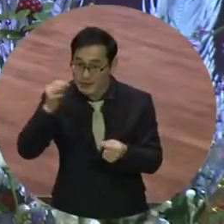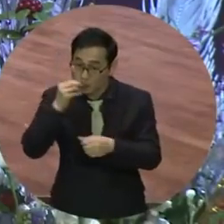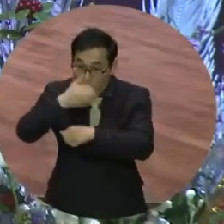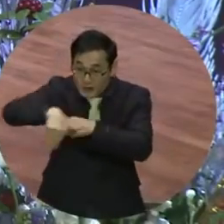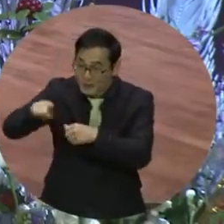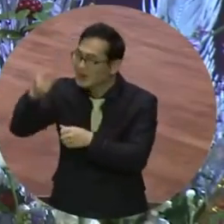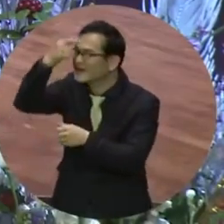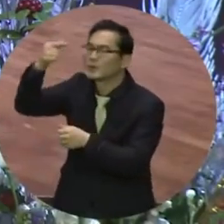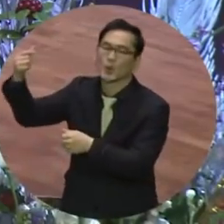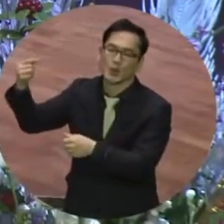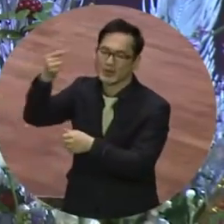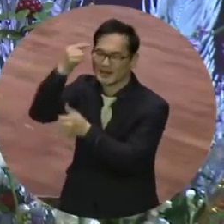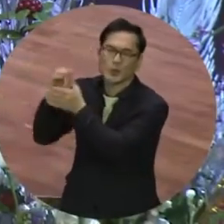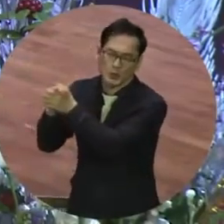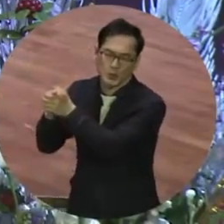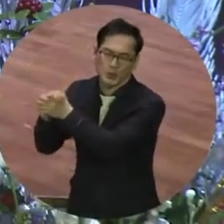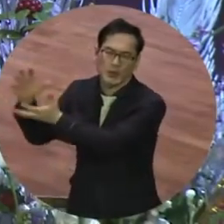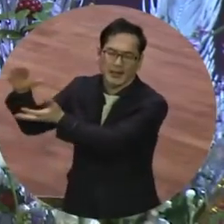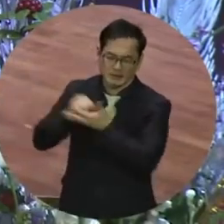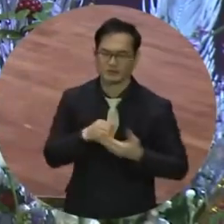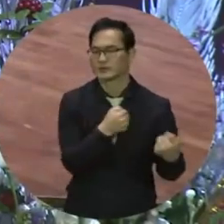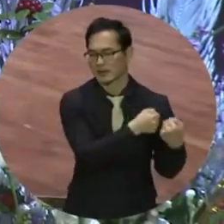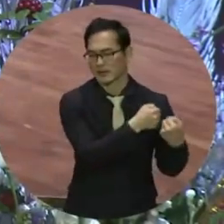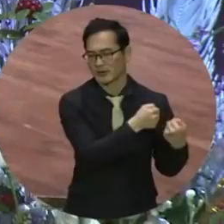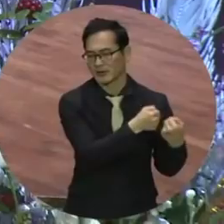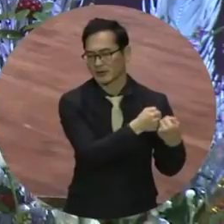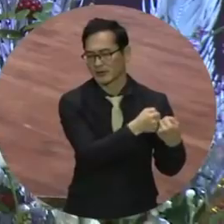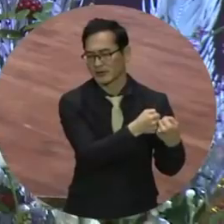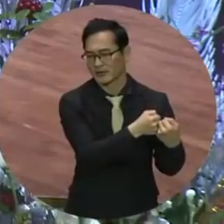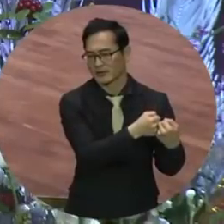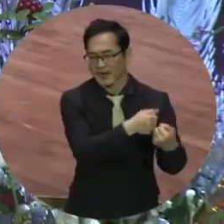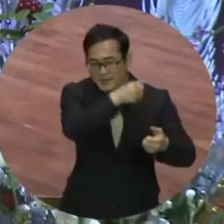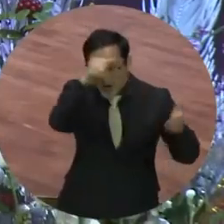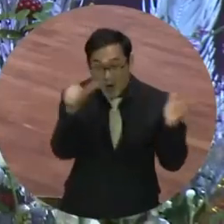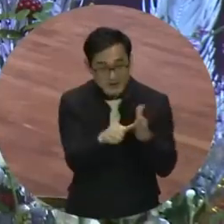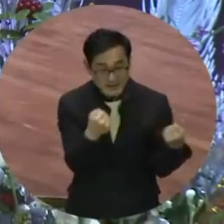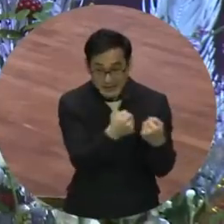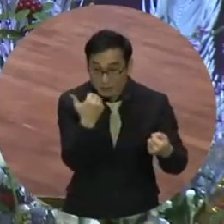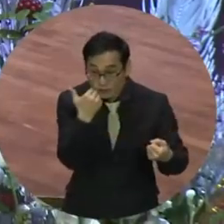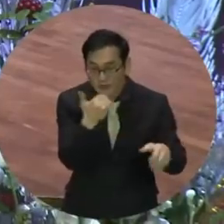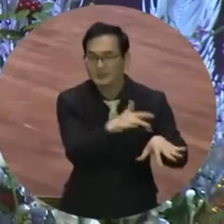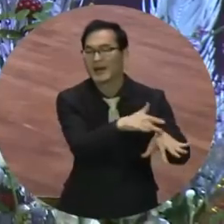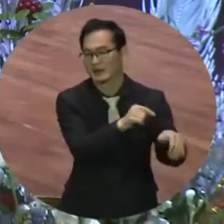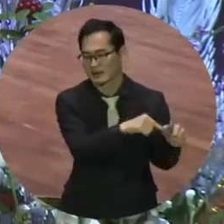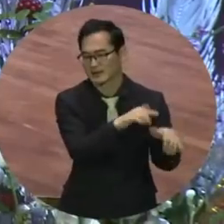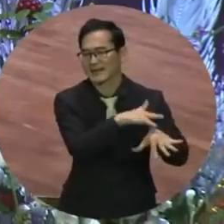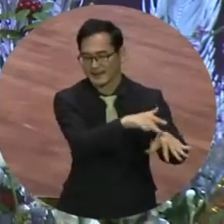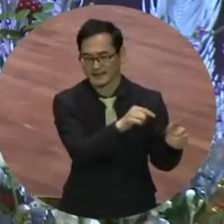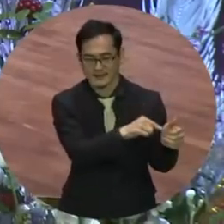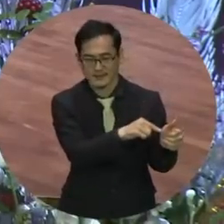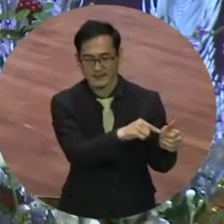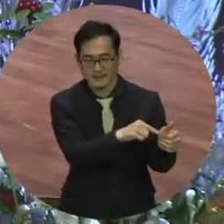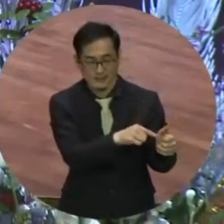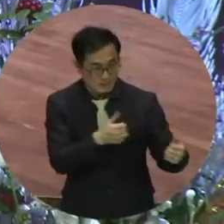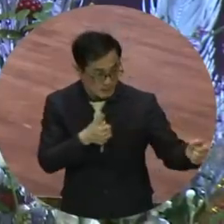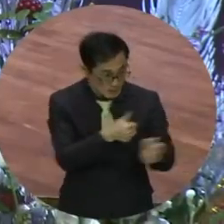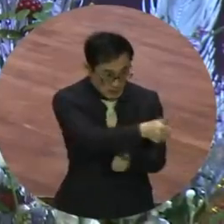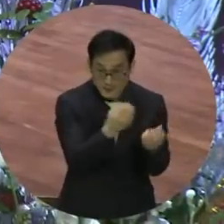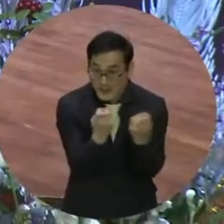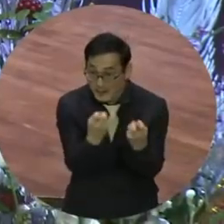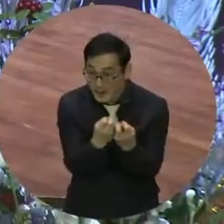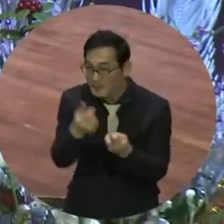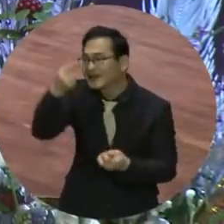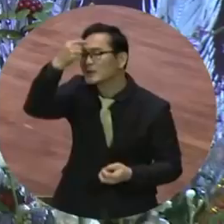평생 사는 구원받고 난 이후로 싸워야 될 것이 마귀밖에 없어요. 그런데 어떻게 하면 이기느냐? 기도밖에